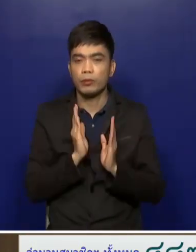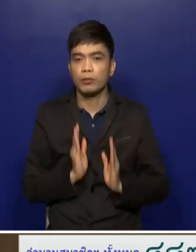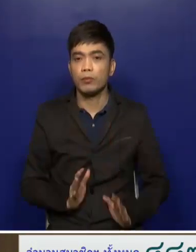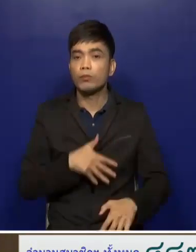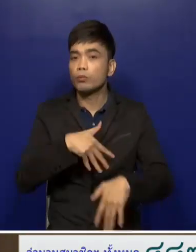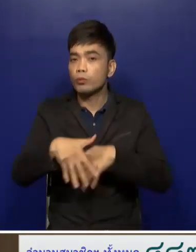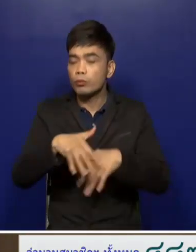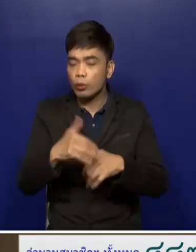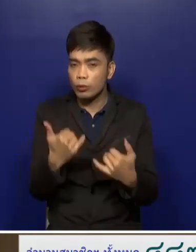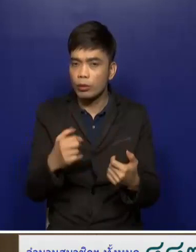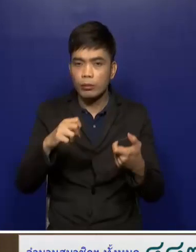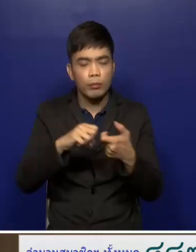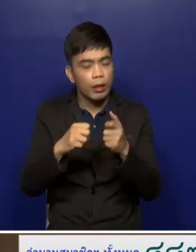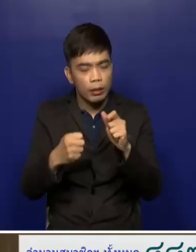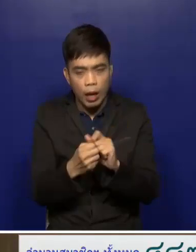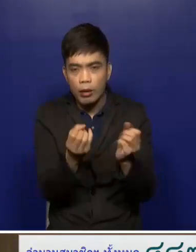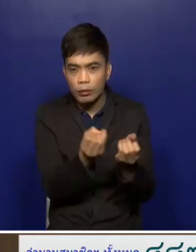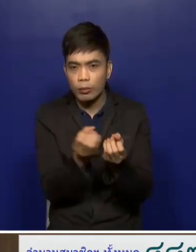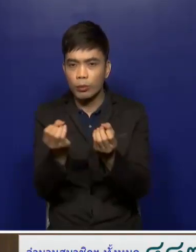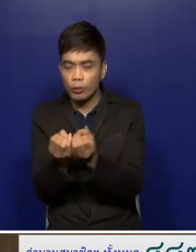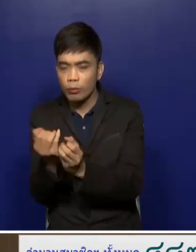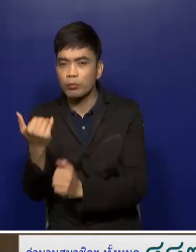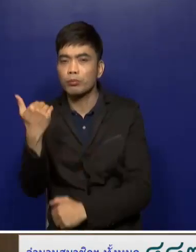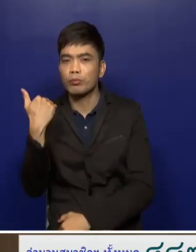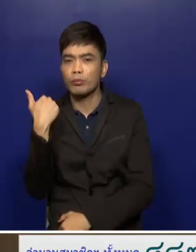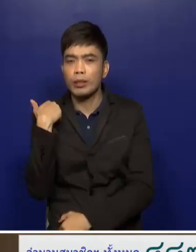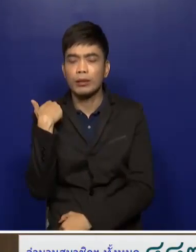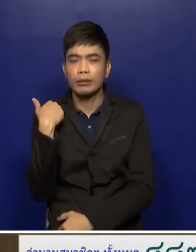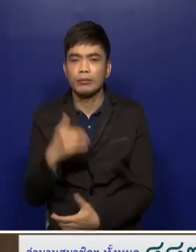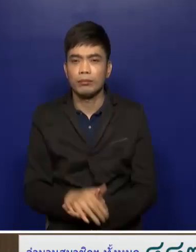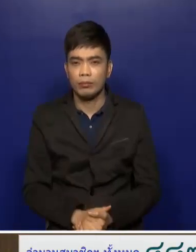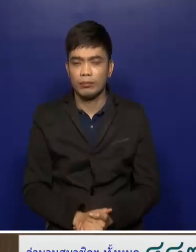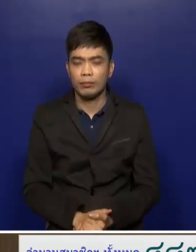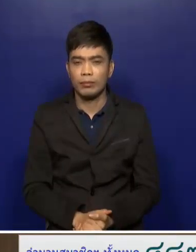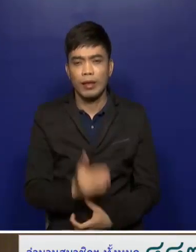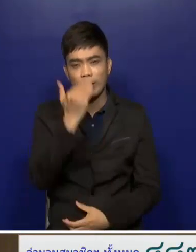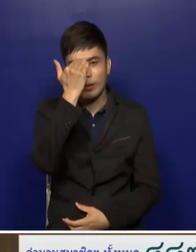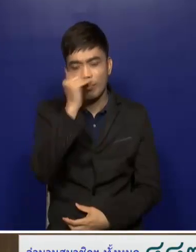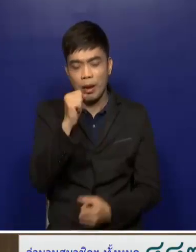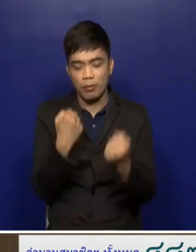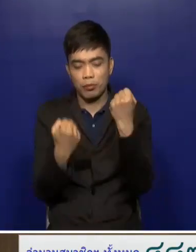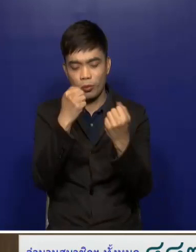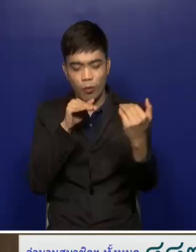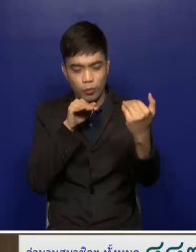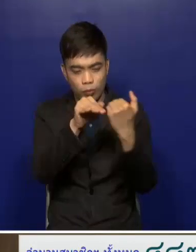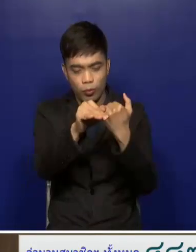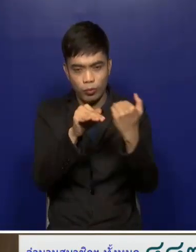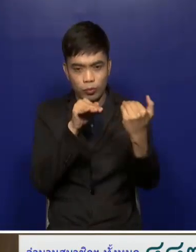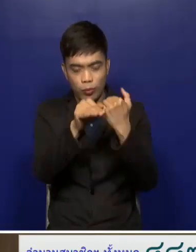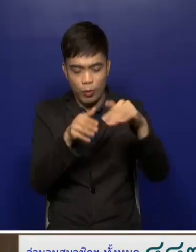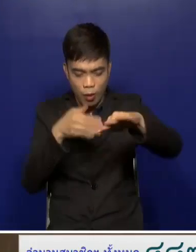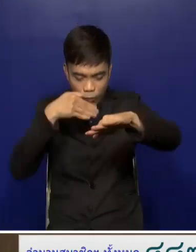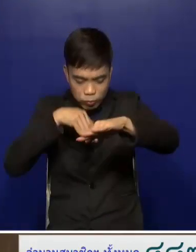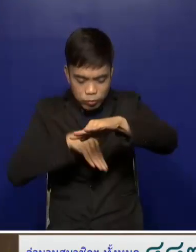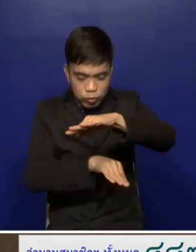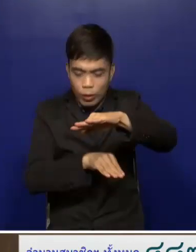ตอนนี้ก็ยังได้รับความเดือดร้อนเป็นอย่างมากเนื่องจากไม่สามารถใช้เส้นทางสัญจรไปมาได้อย่